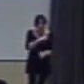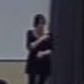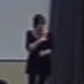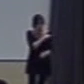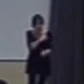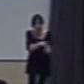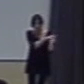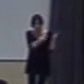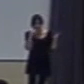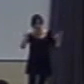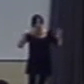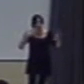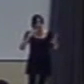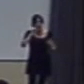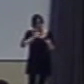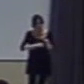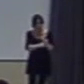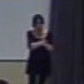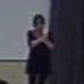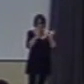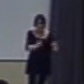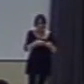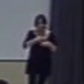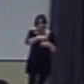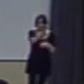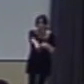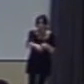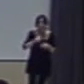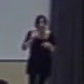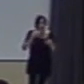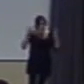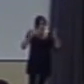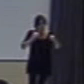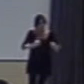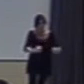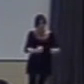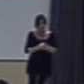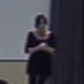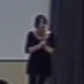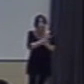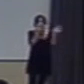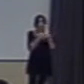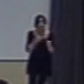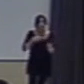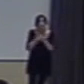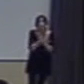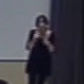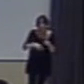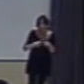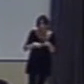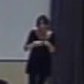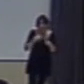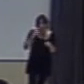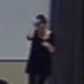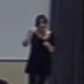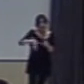convençuts que té molt futur. Però bueno, això l'hem de repensar i l'hem d'enfortir. Bueno, en definitiva us explico tot això perquè crec que és el context,